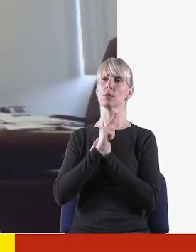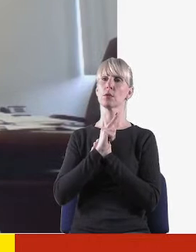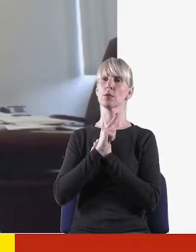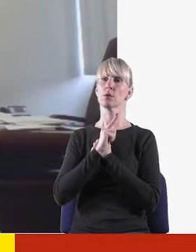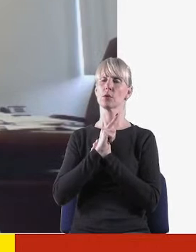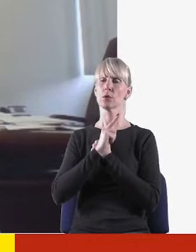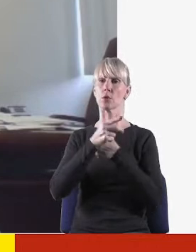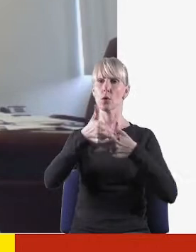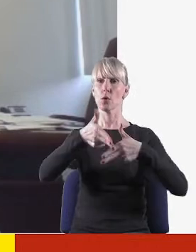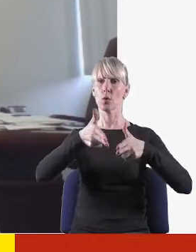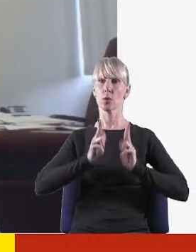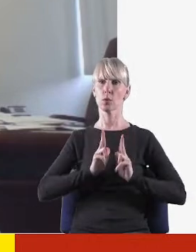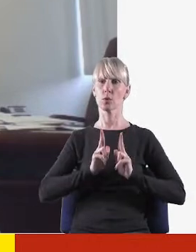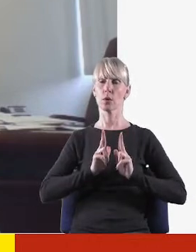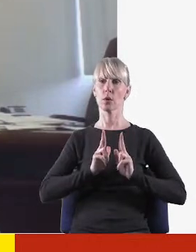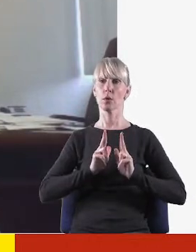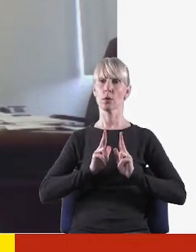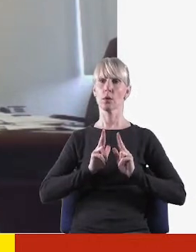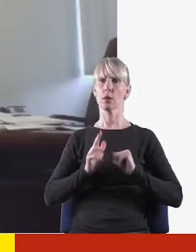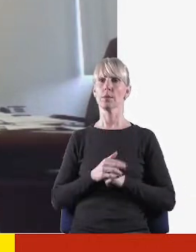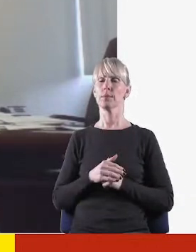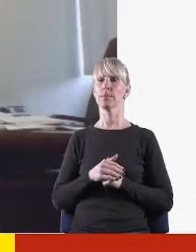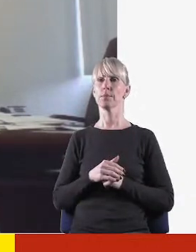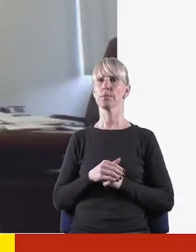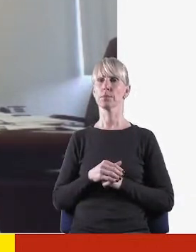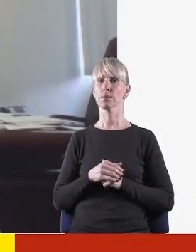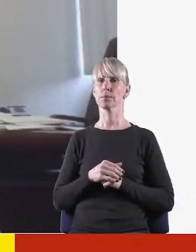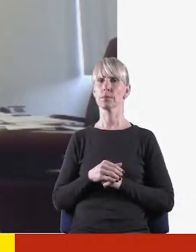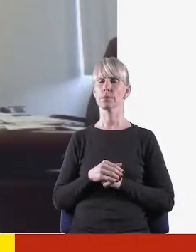260-270 łóżek, to wówczas